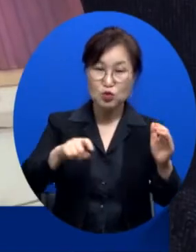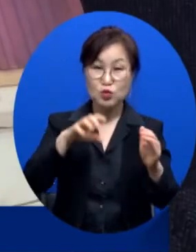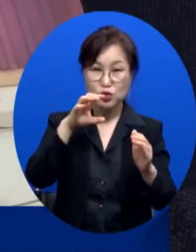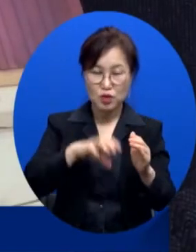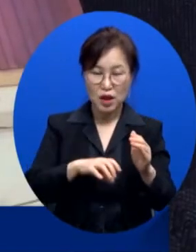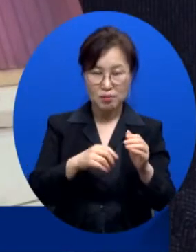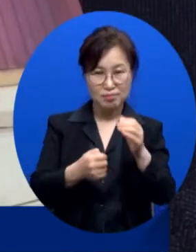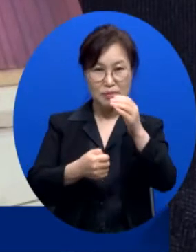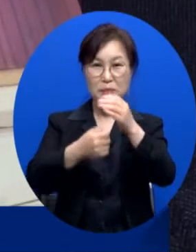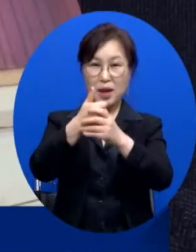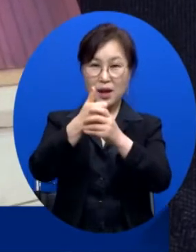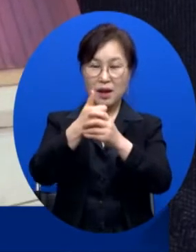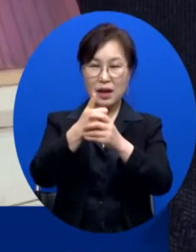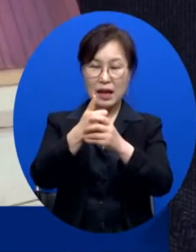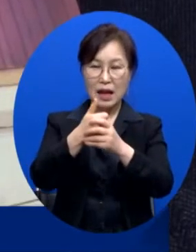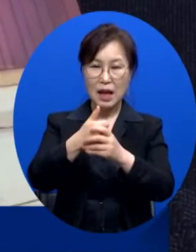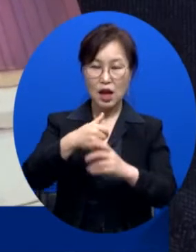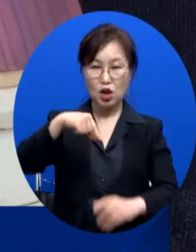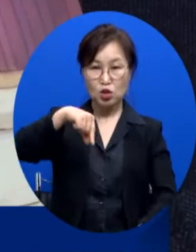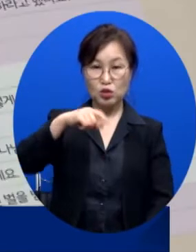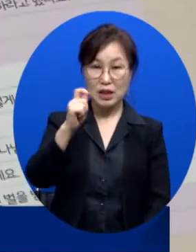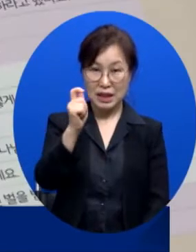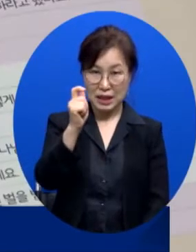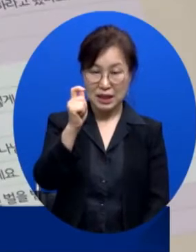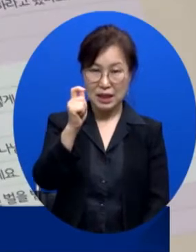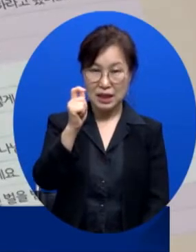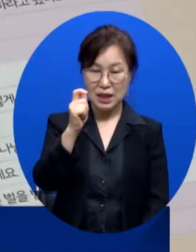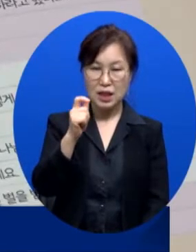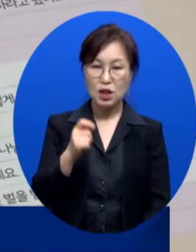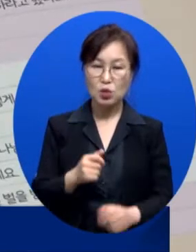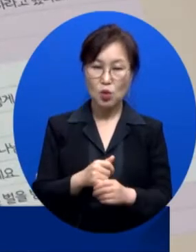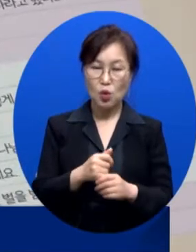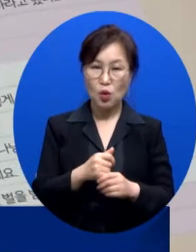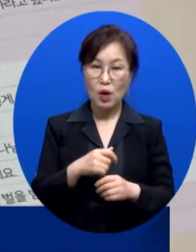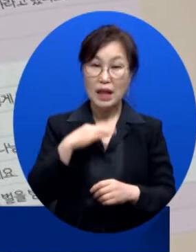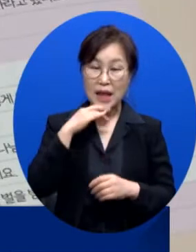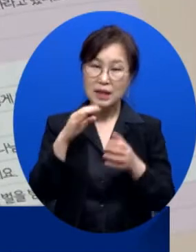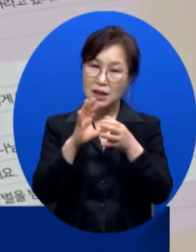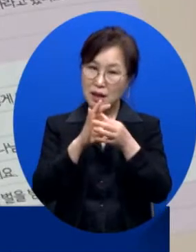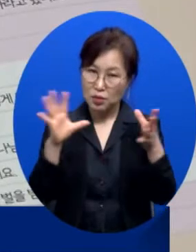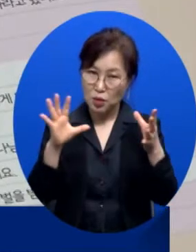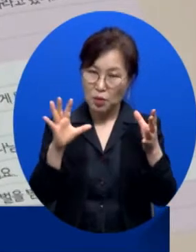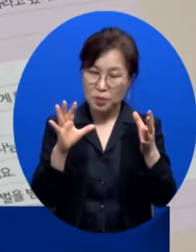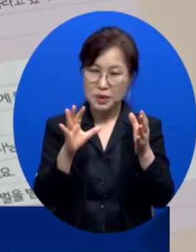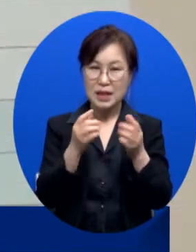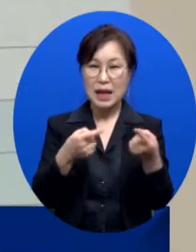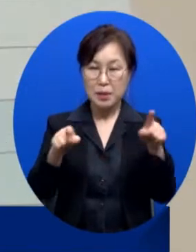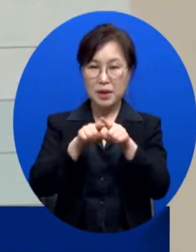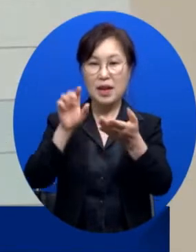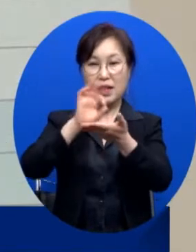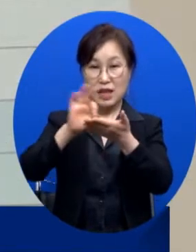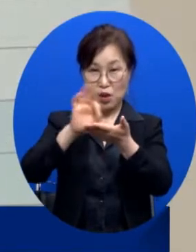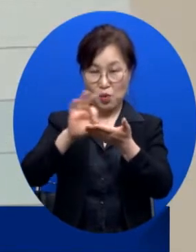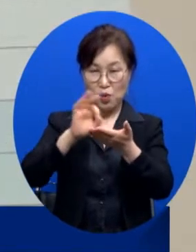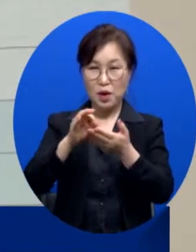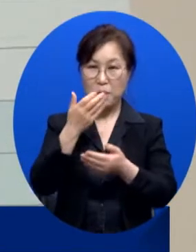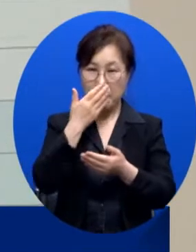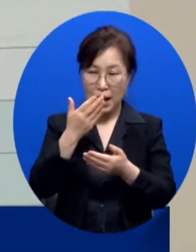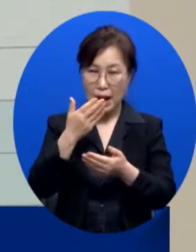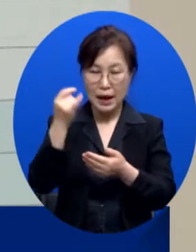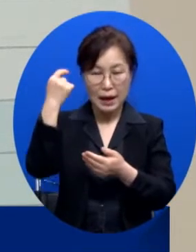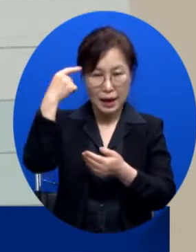거의 유일하다시피 이제 QT 같은 경우도 전 세대가 함께 사용할 수 있도록 같은 본문으로